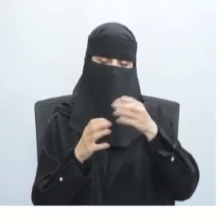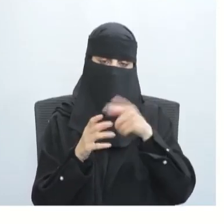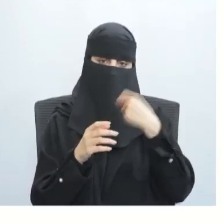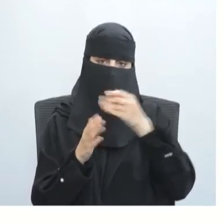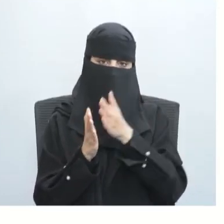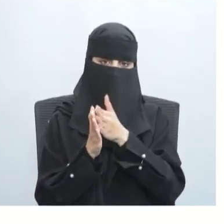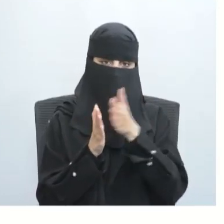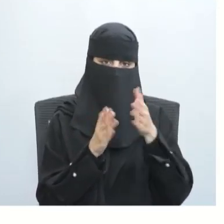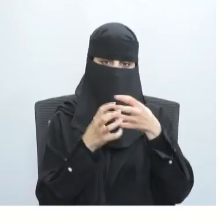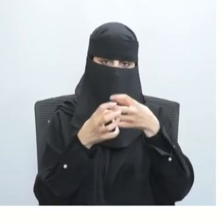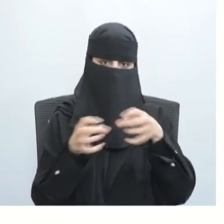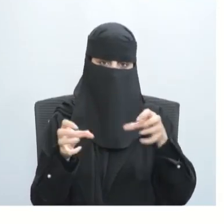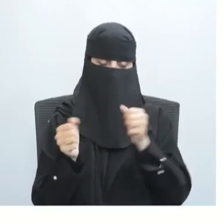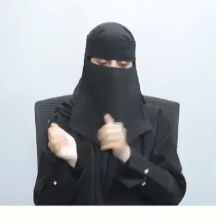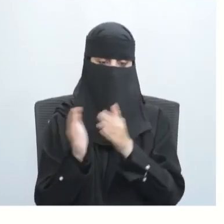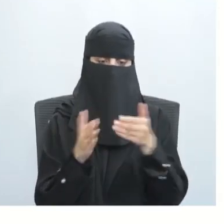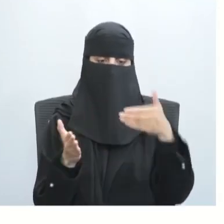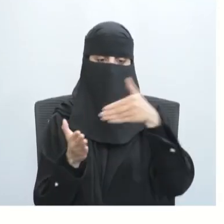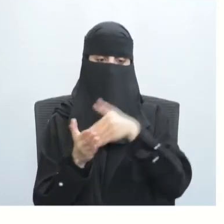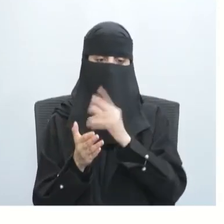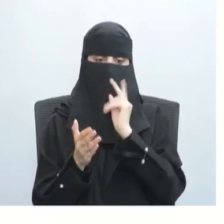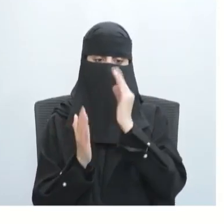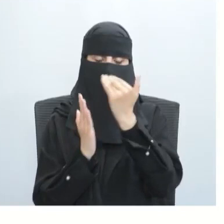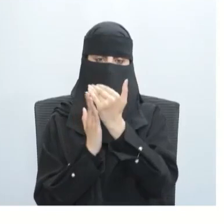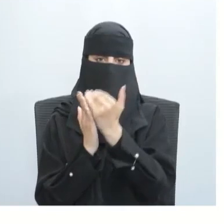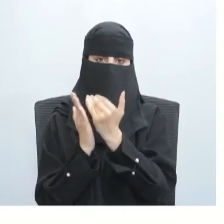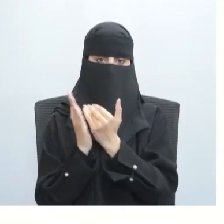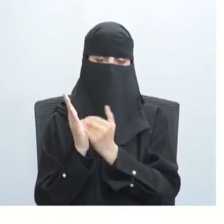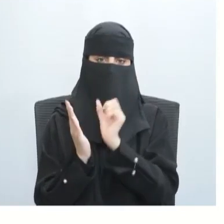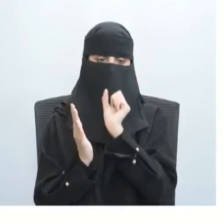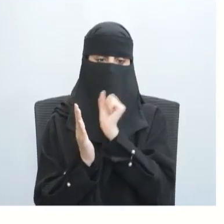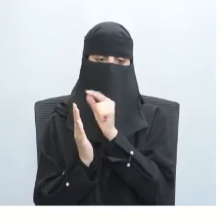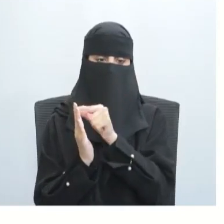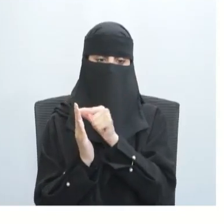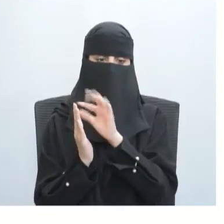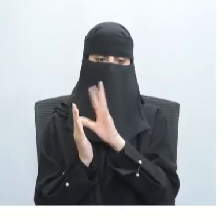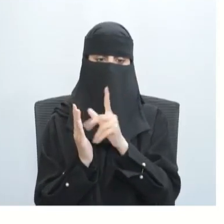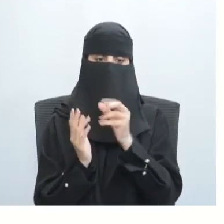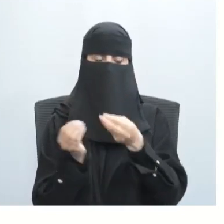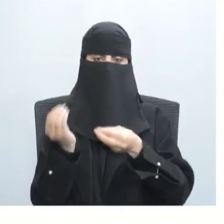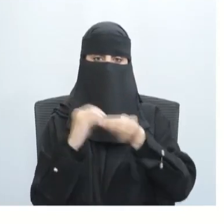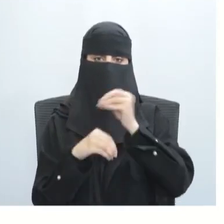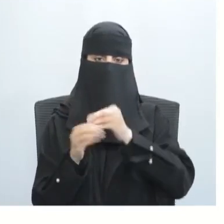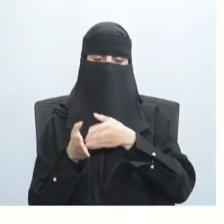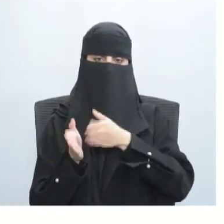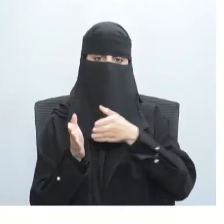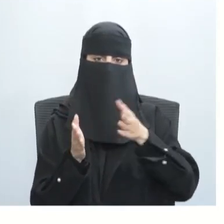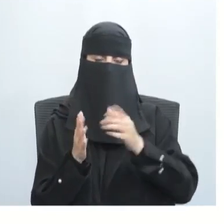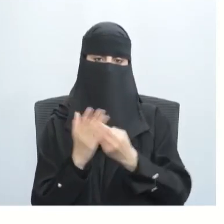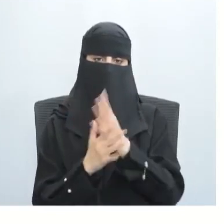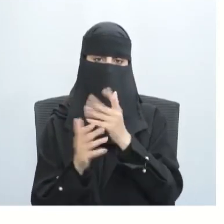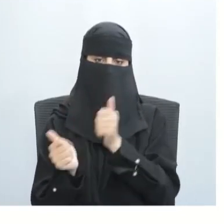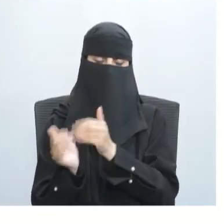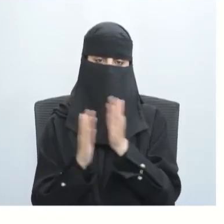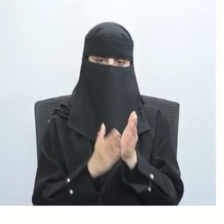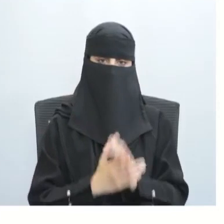اخيرا في الايقونه الاخيره عناصر القائمه بما في ذلك اضافه عناصر رئيسيه